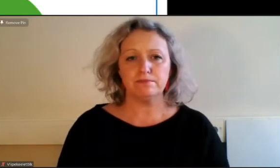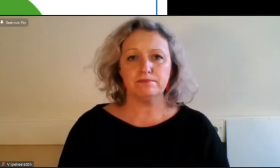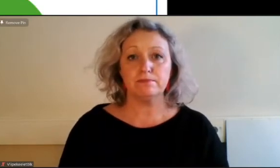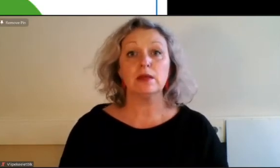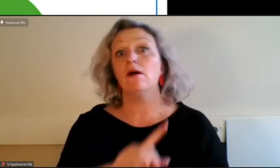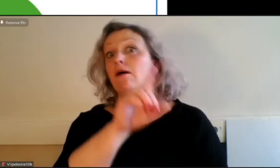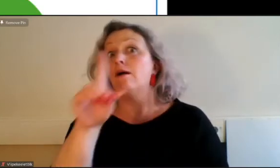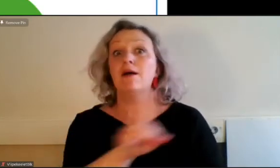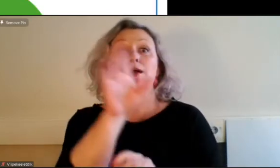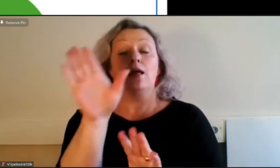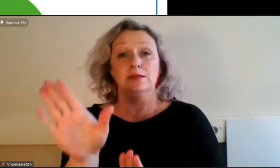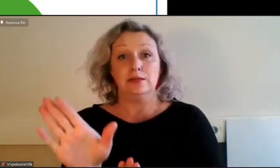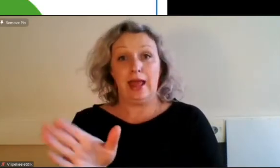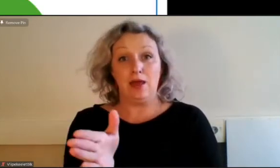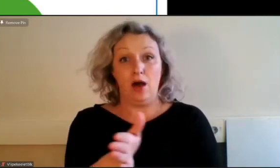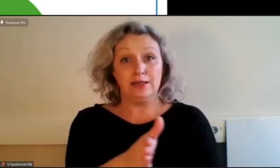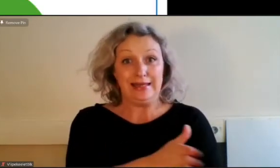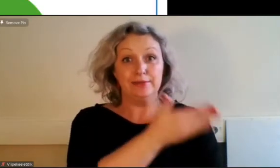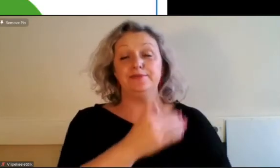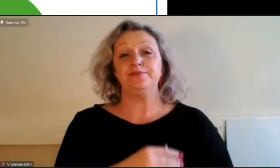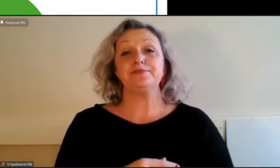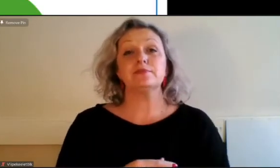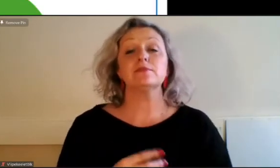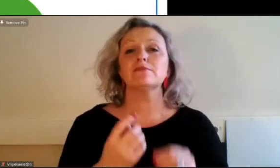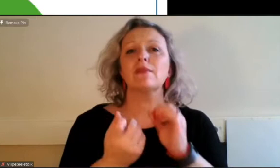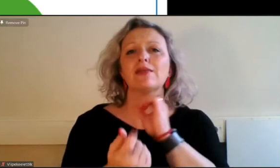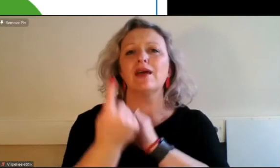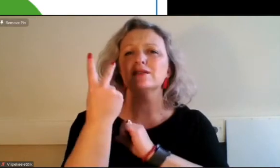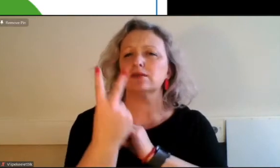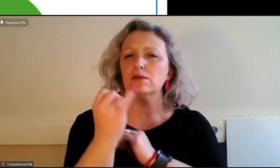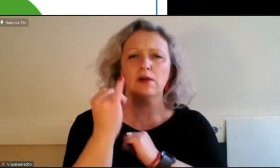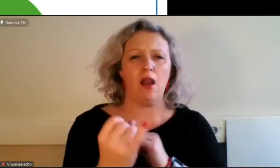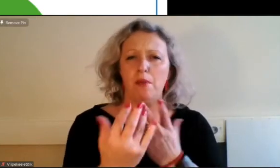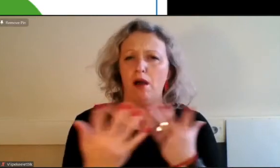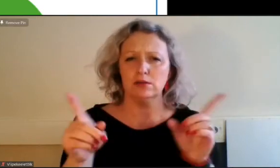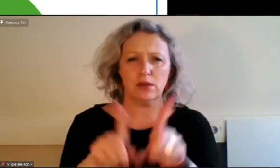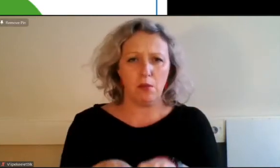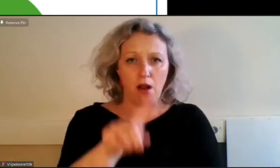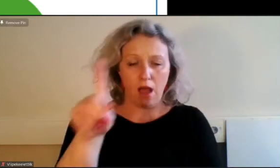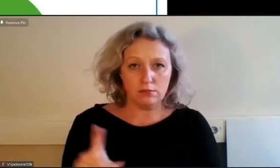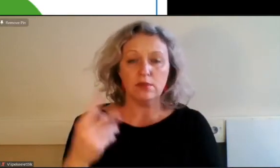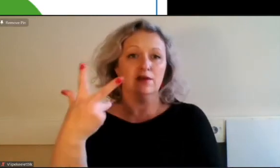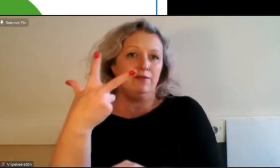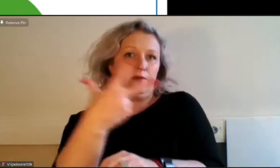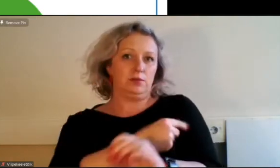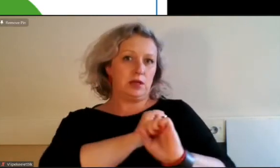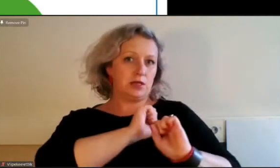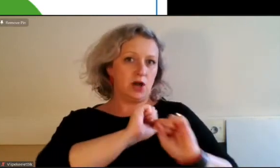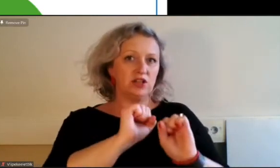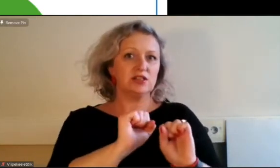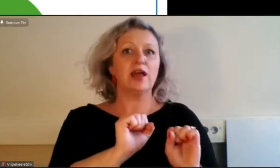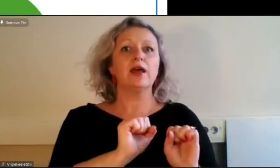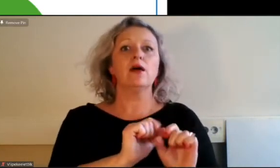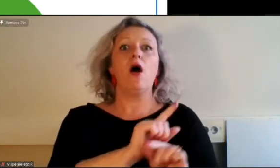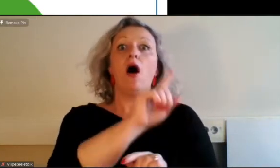ju andsid, või see mitte eelmise aasta, vabandust, tänavu aasta kevade andmed andsid suurepärased näited sellest,